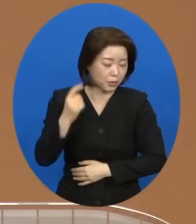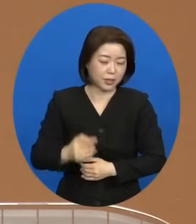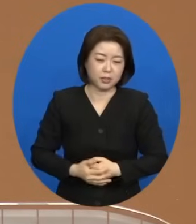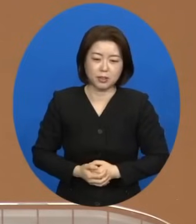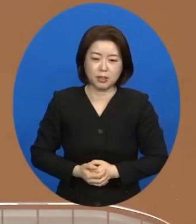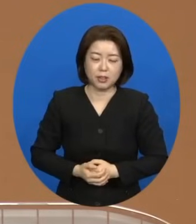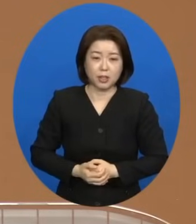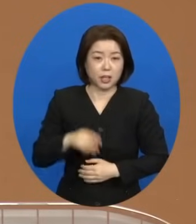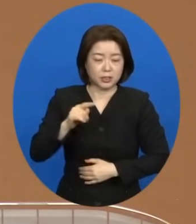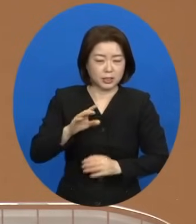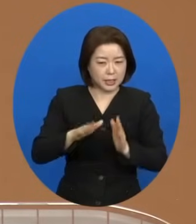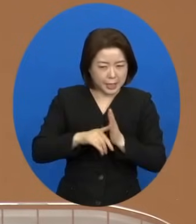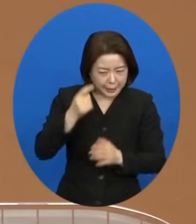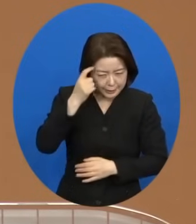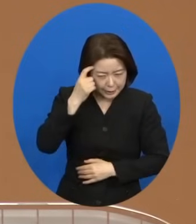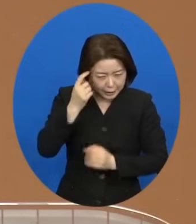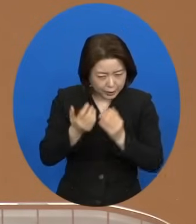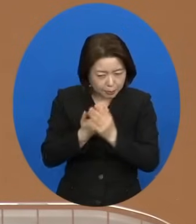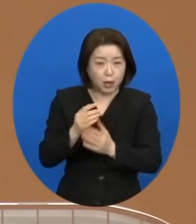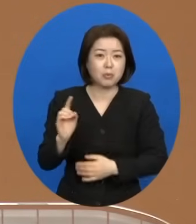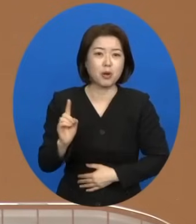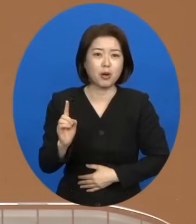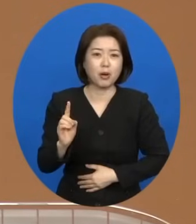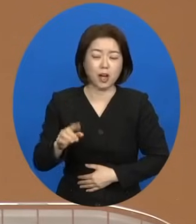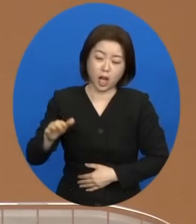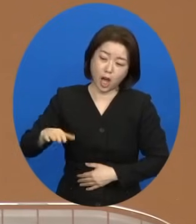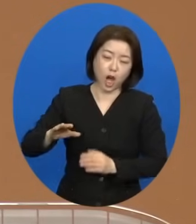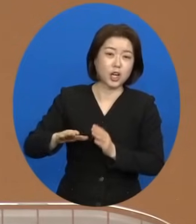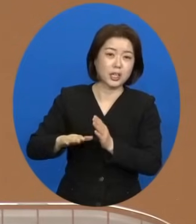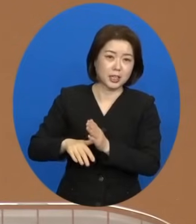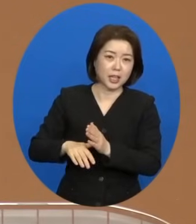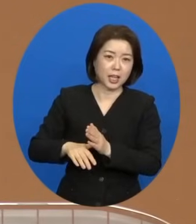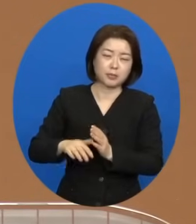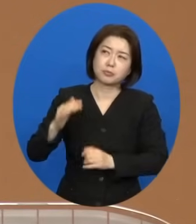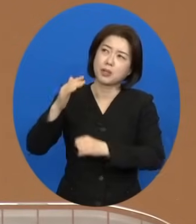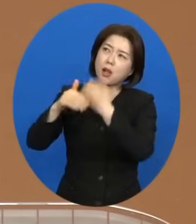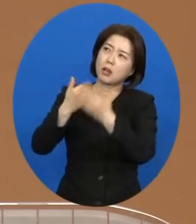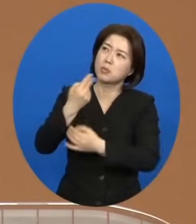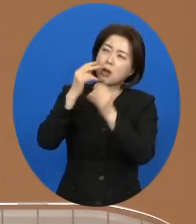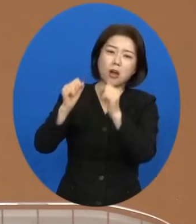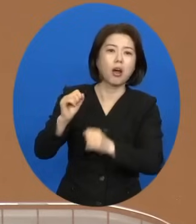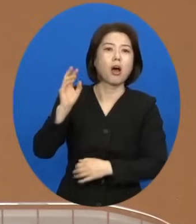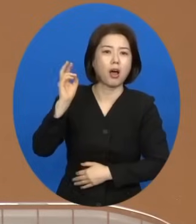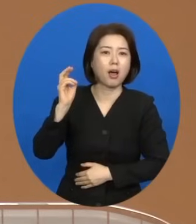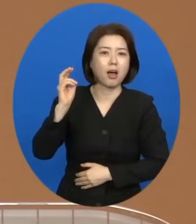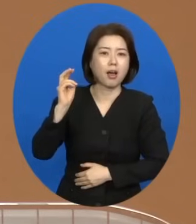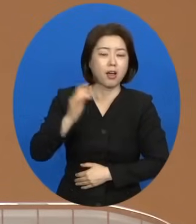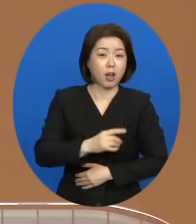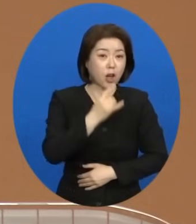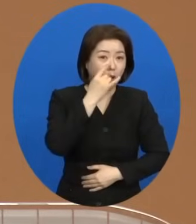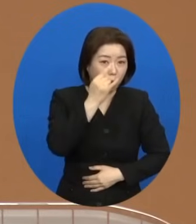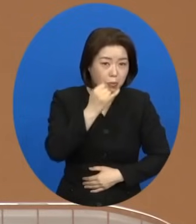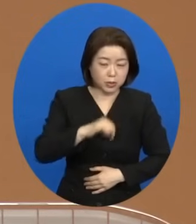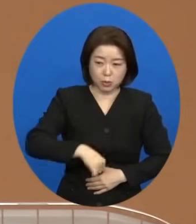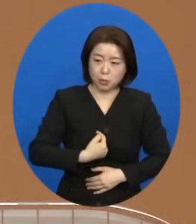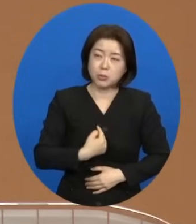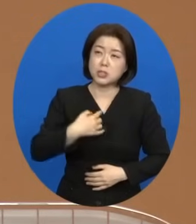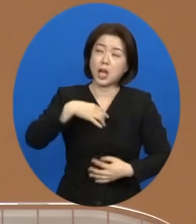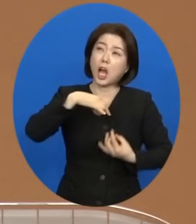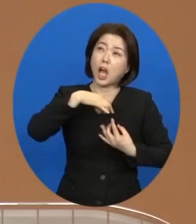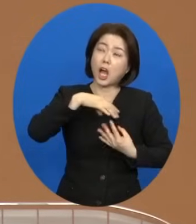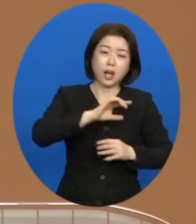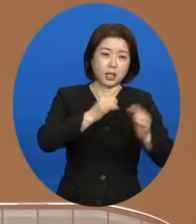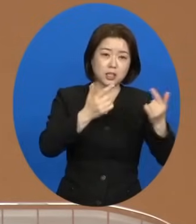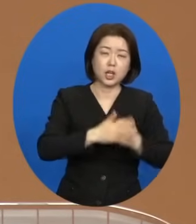제가든 생각이 뭐냐면 어릴 적이었지만 어떤 마음이 드냐면 하나님이 살아 계시구나 어머니가 혼잣말 하는게 아니라